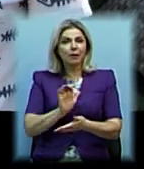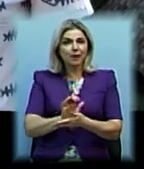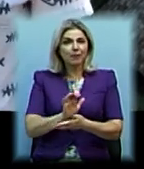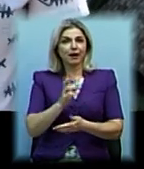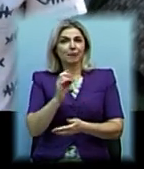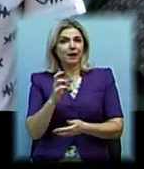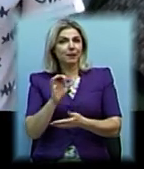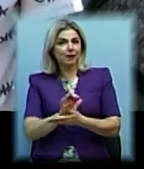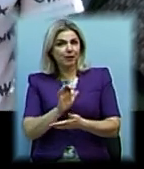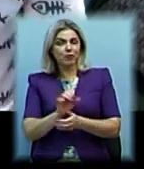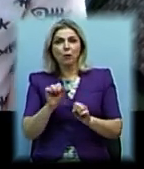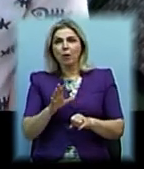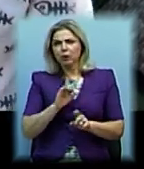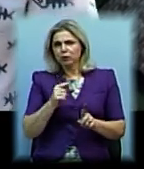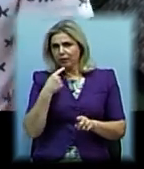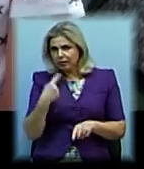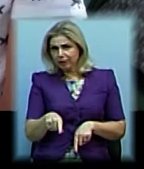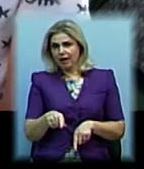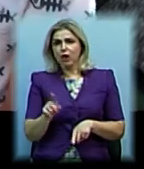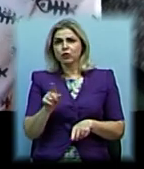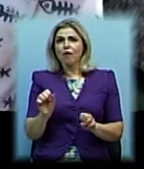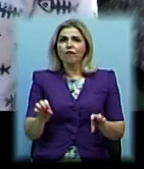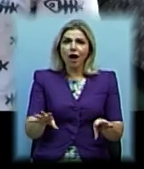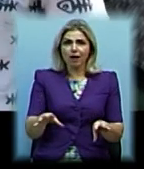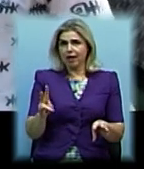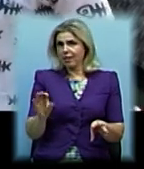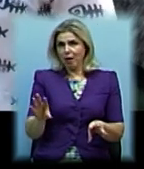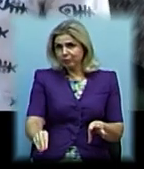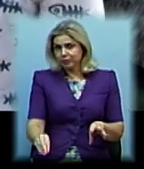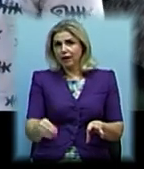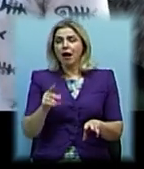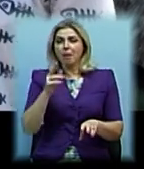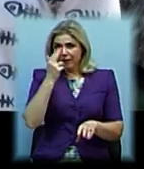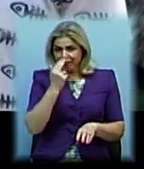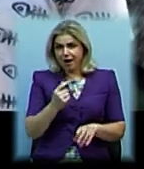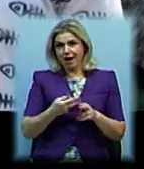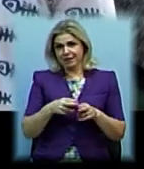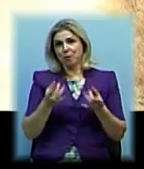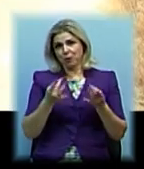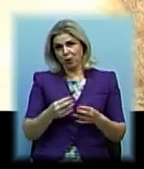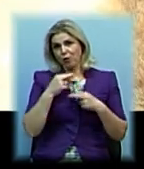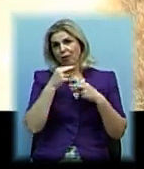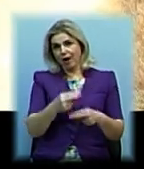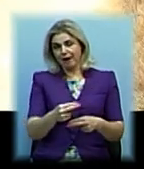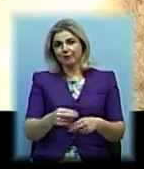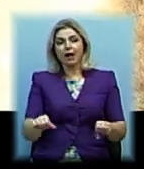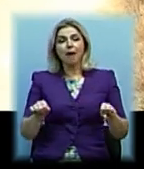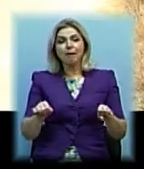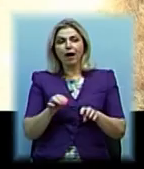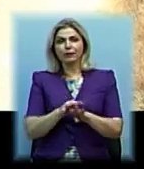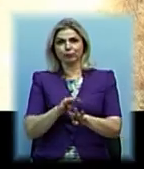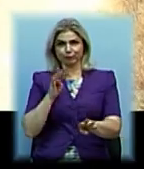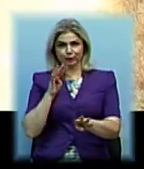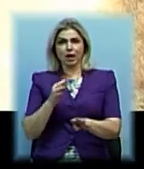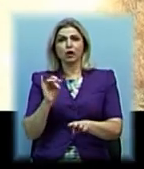там хтось бібі. Думаю, може в мене щось не так, може там десь фара якась не горить. Кажу, звикаю, тому що це просто увага. Байкери шикуються у колону, аби